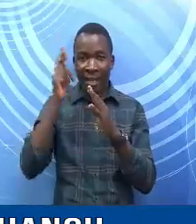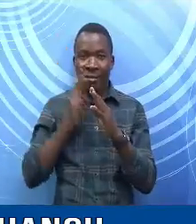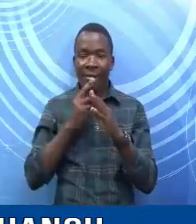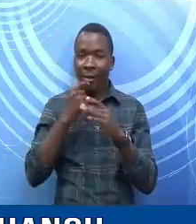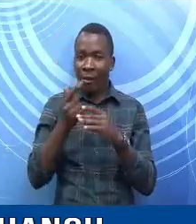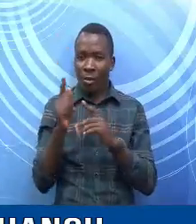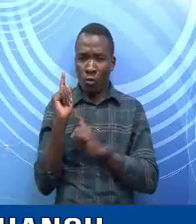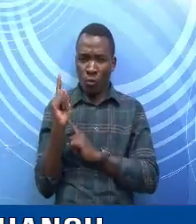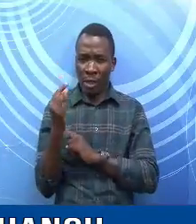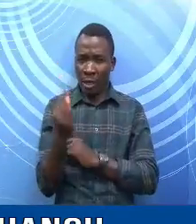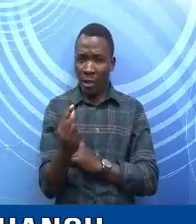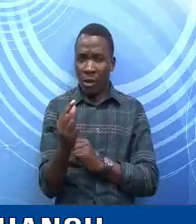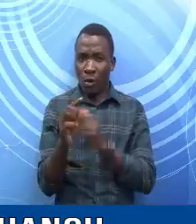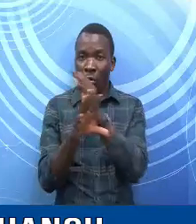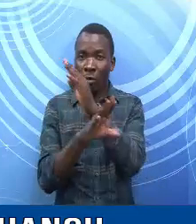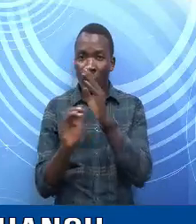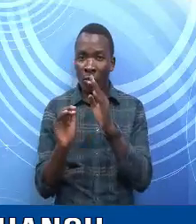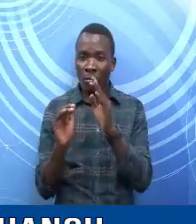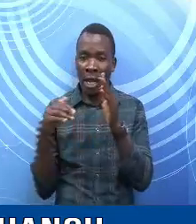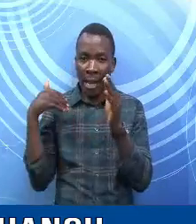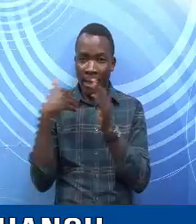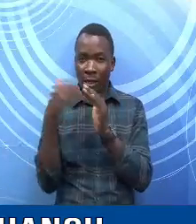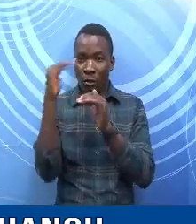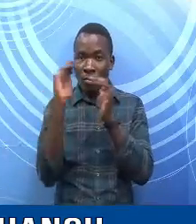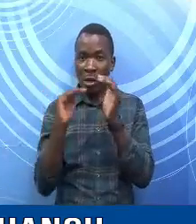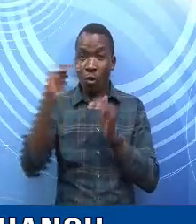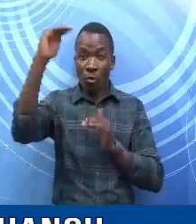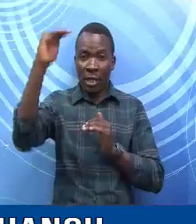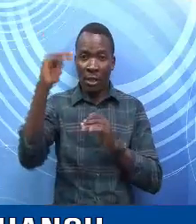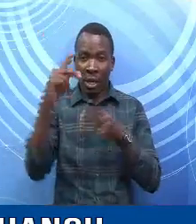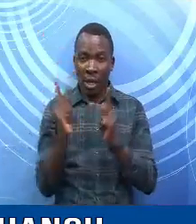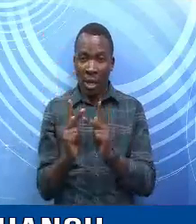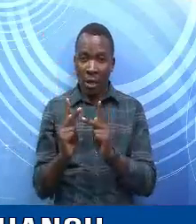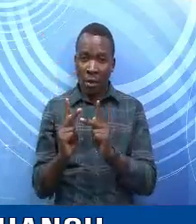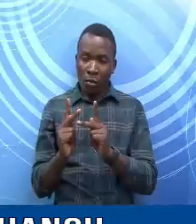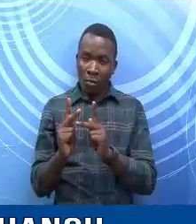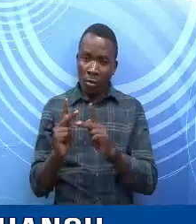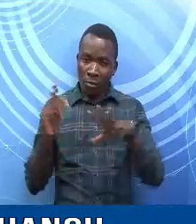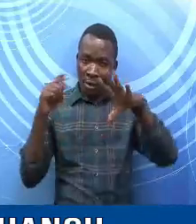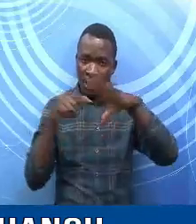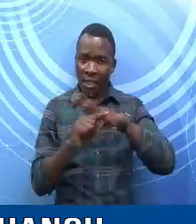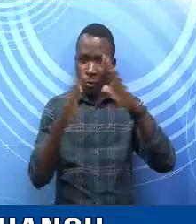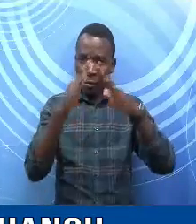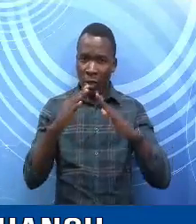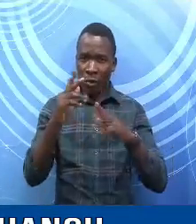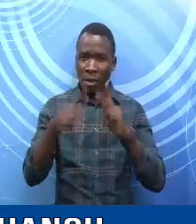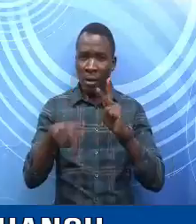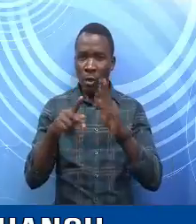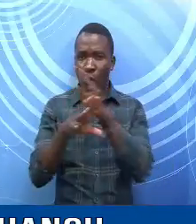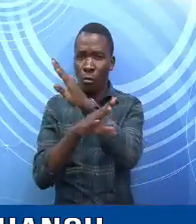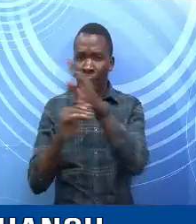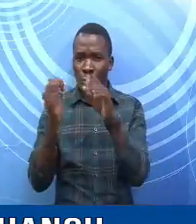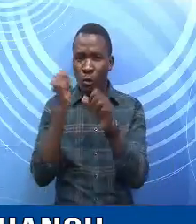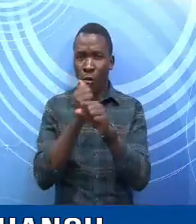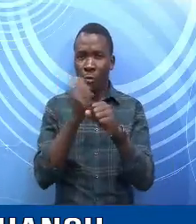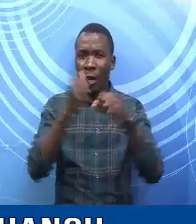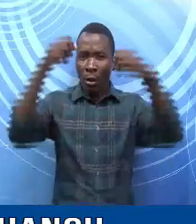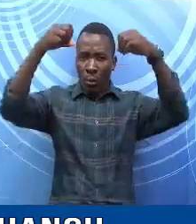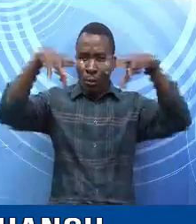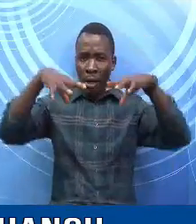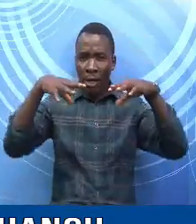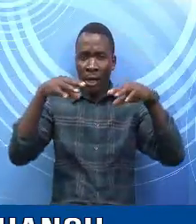ndetse n'ubujura bwageze ku rwego rwo hejuru aho bagezweho gutera abantu mu mazi yabo ndetse n'ubwambuzi bukorerwa abantu ku manywa y'ihango.